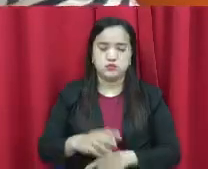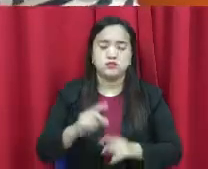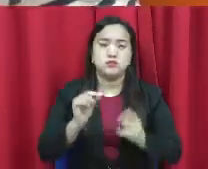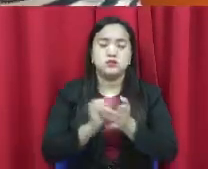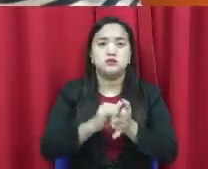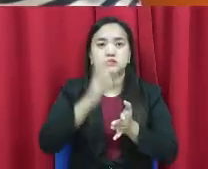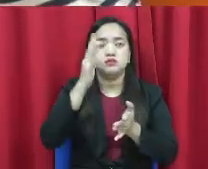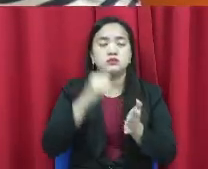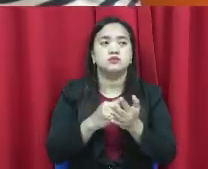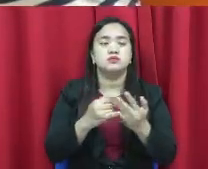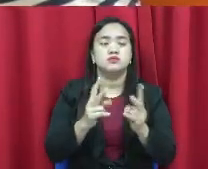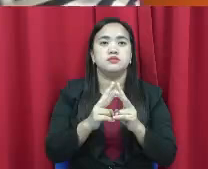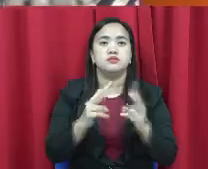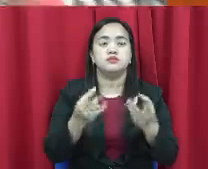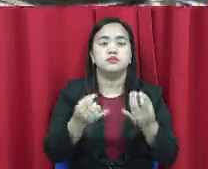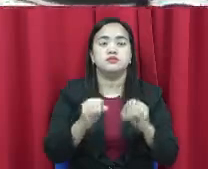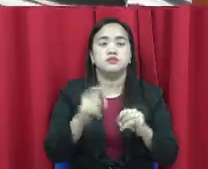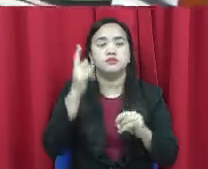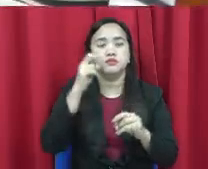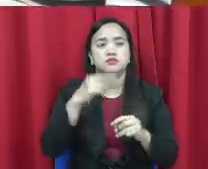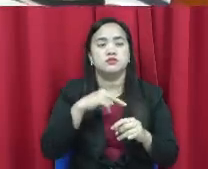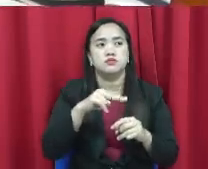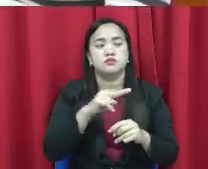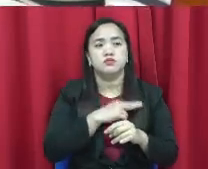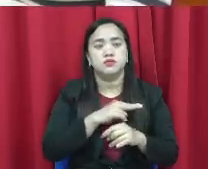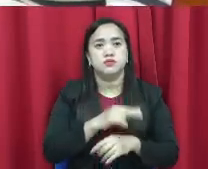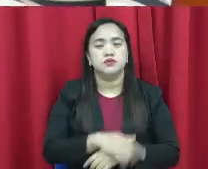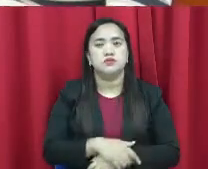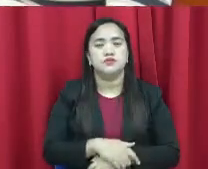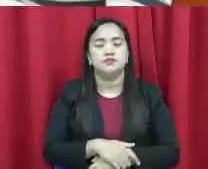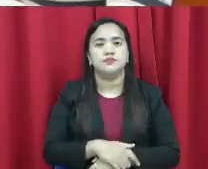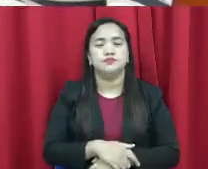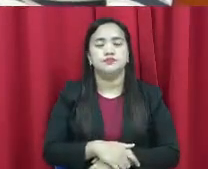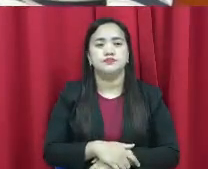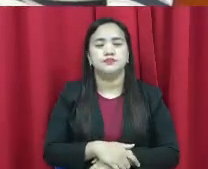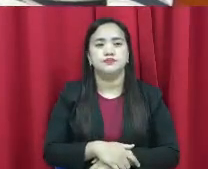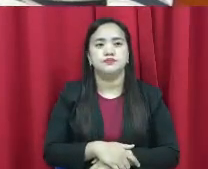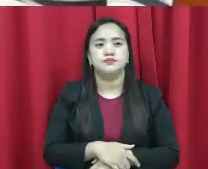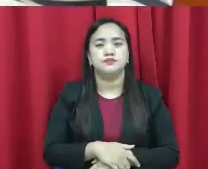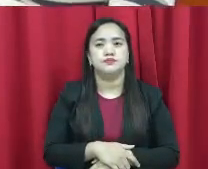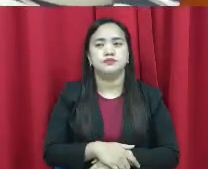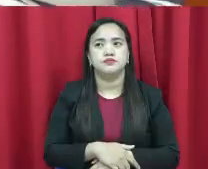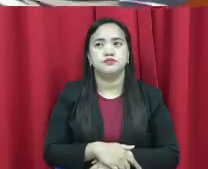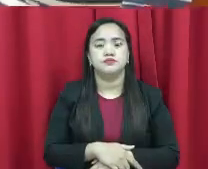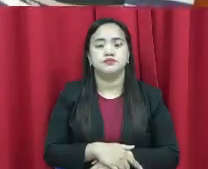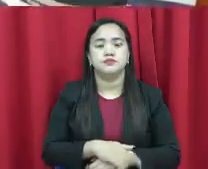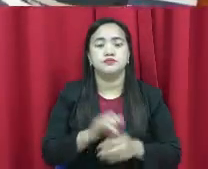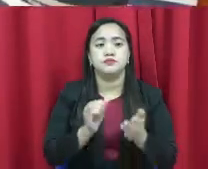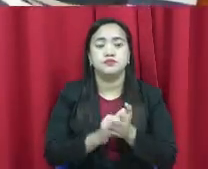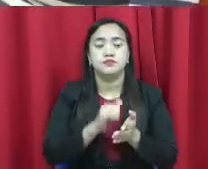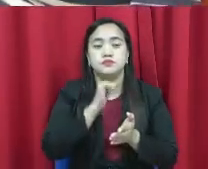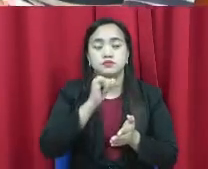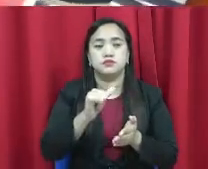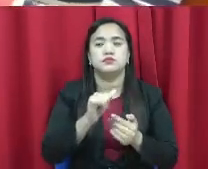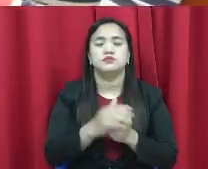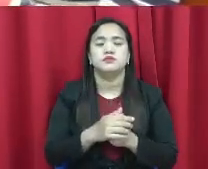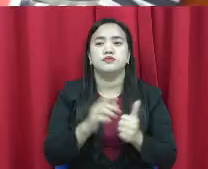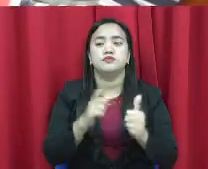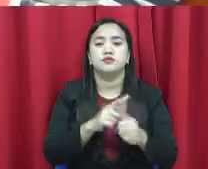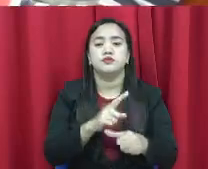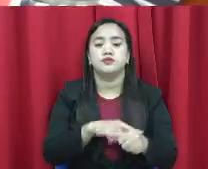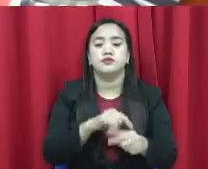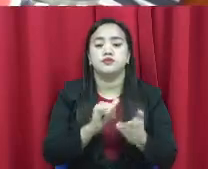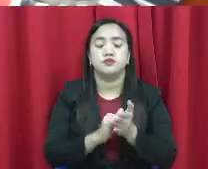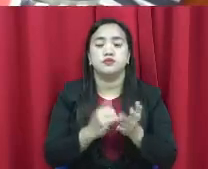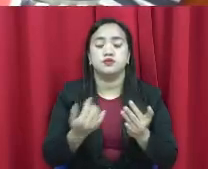yun po yung ah napakahalaga kaya ako talaga nagpapasalamat doun sa panginon kaya sabi ko hindi hindi pa ito ang pinakabuod ng napag-usapan doon